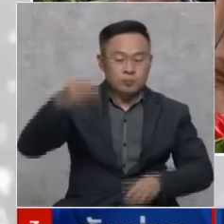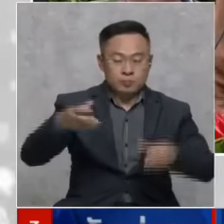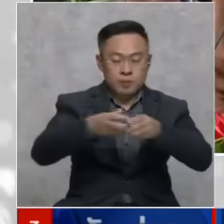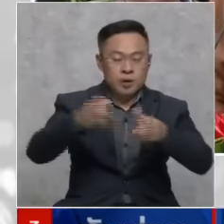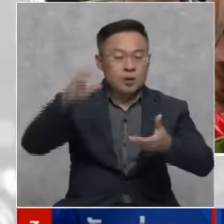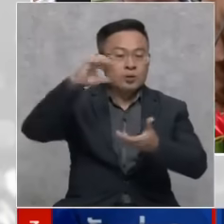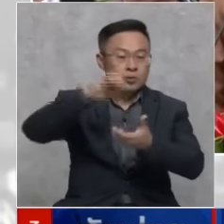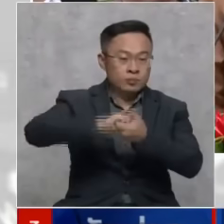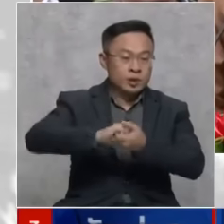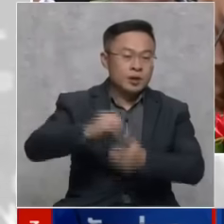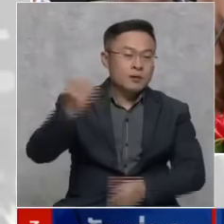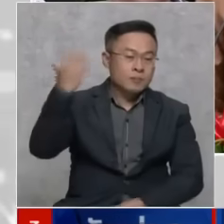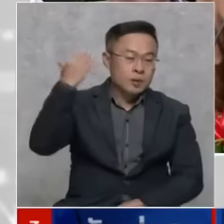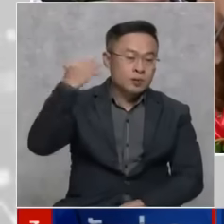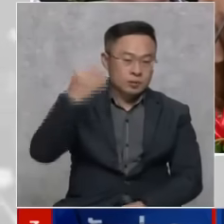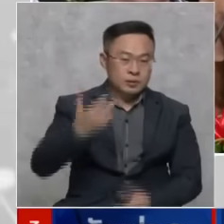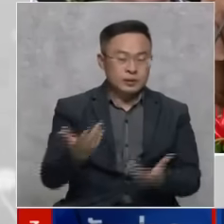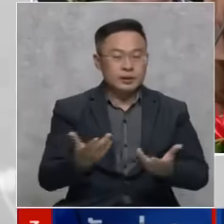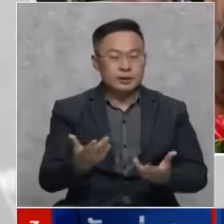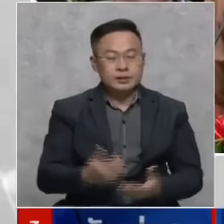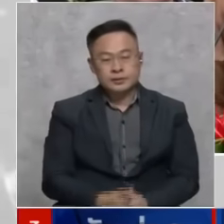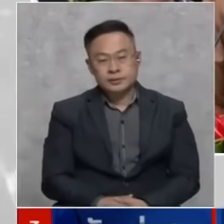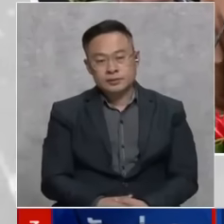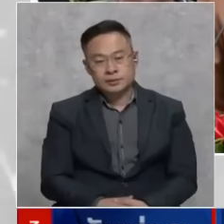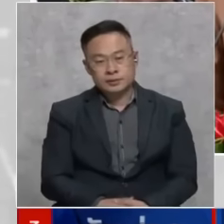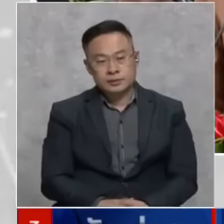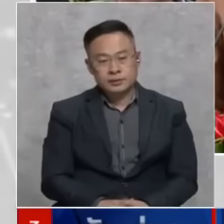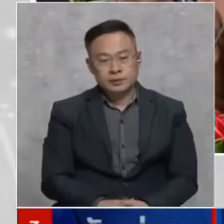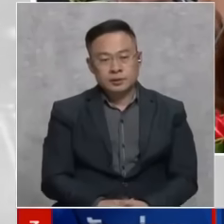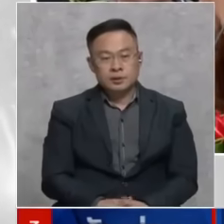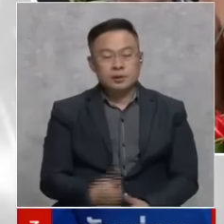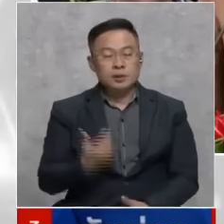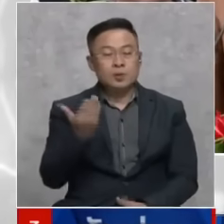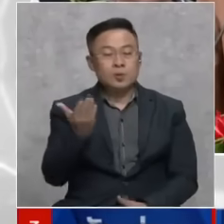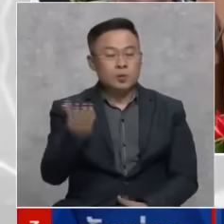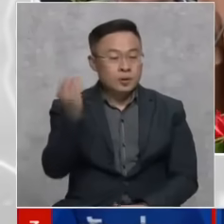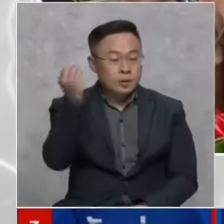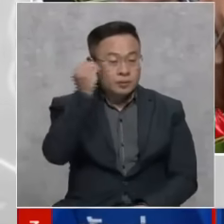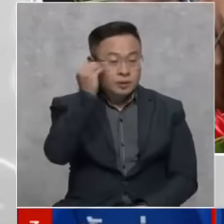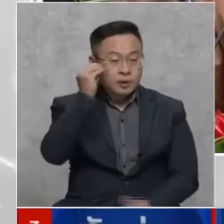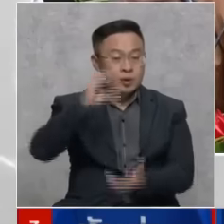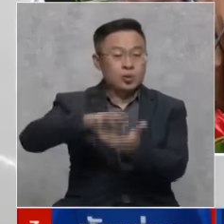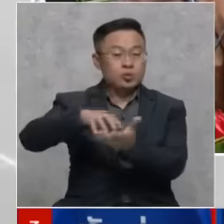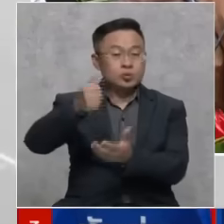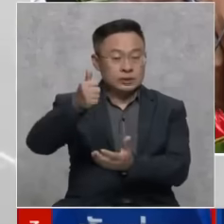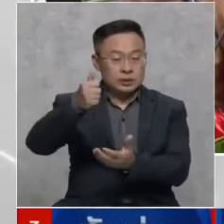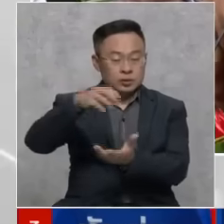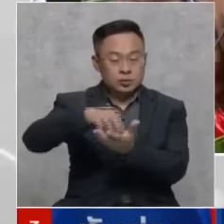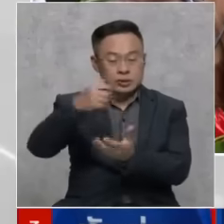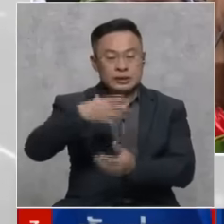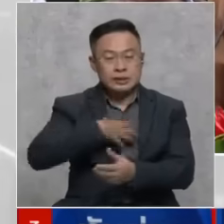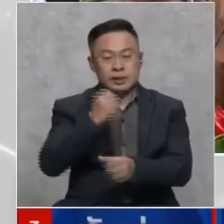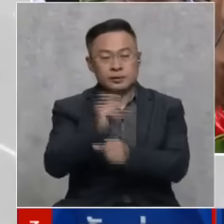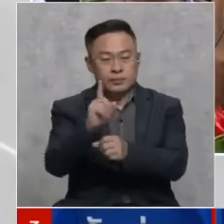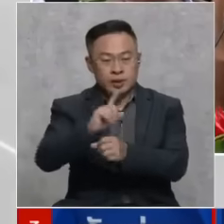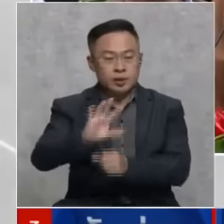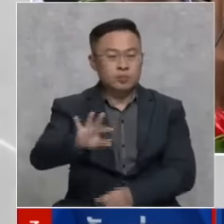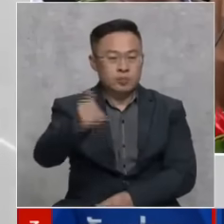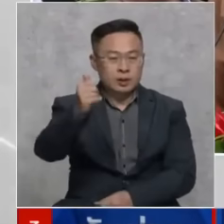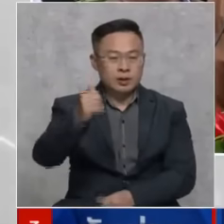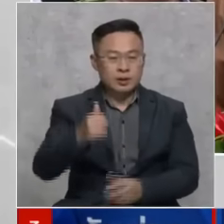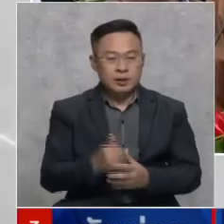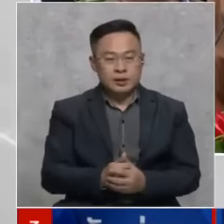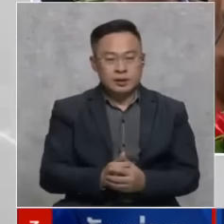ร่วมแบบเคยจะแข่งขันทางการเมืองกันมา ก็ขอให้ท่านโชคดีครับในเรื่องต่างๆที่ท่านจะไปทำครับอันนี้ก็ต้องถามทางหัวหน้าพรรคเพื่อ